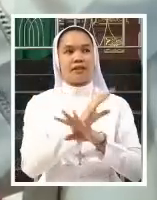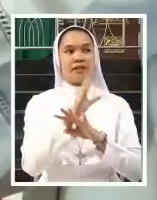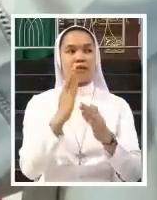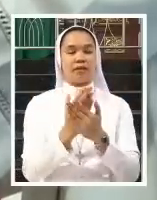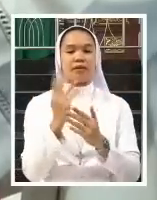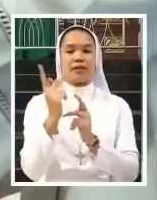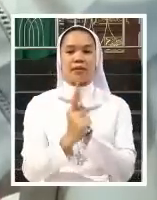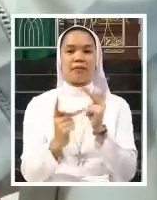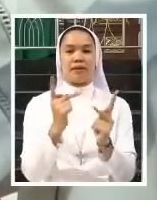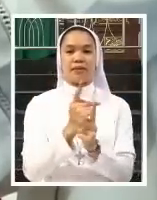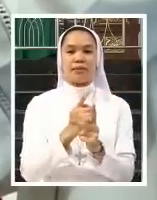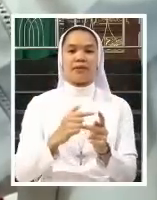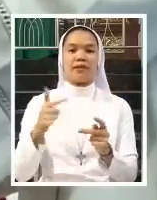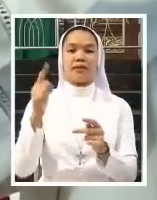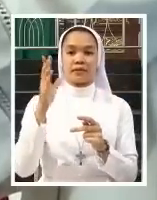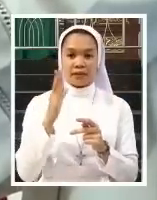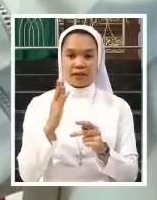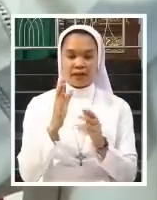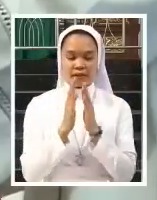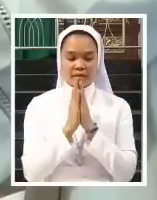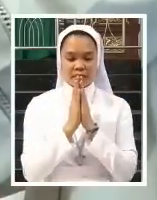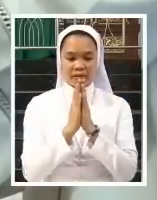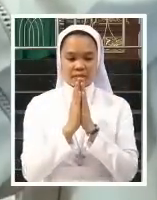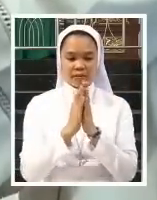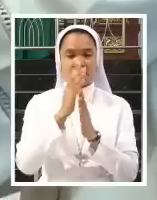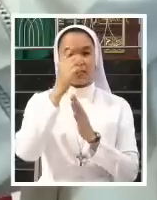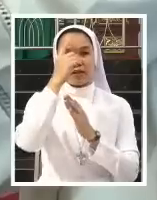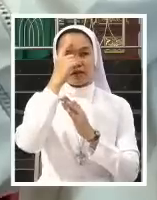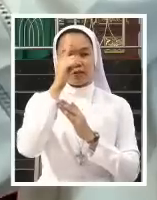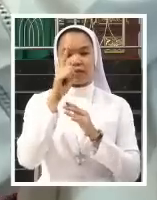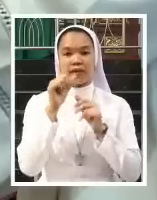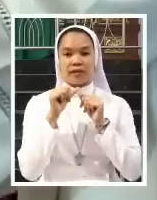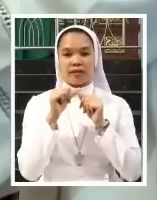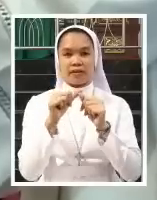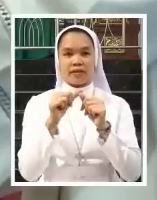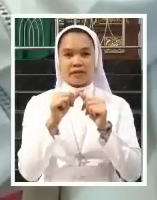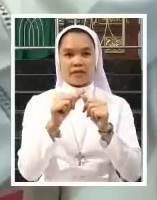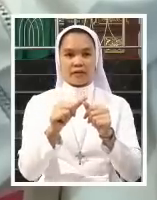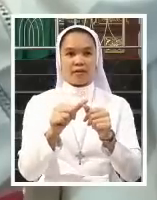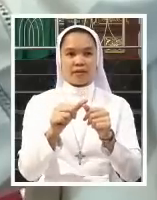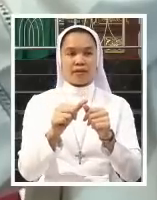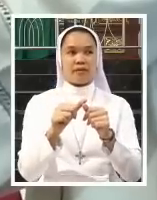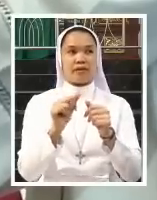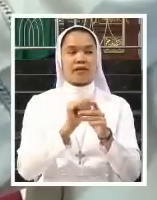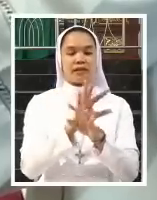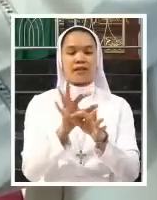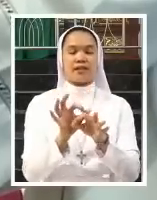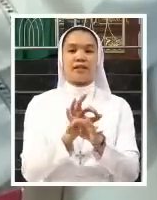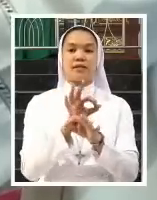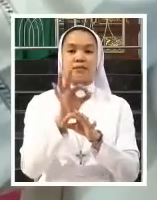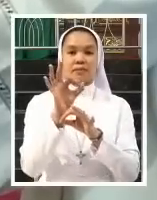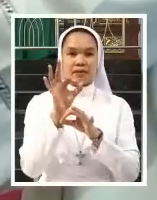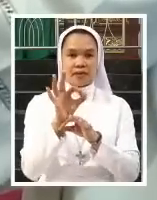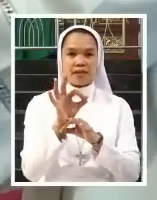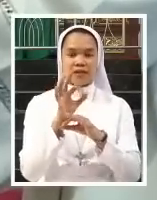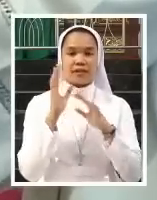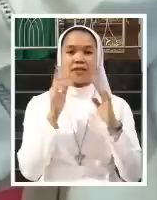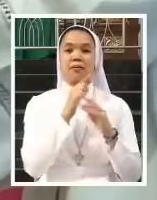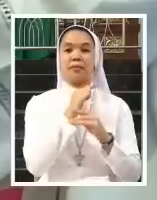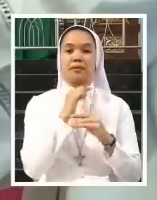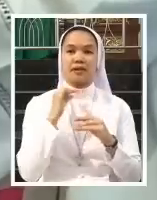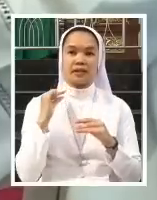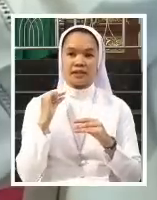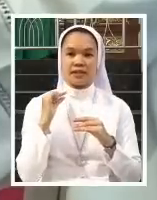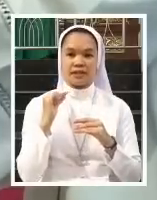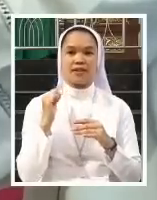banwaan ni Dios, magpamibi para sa padagos na pag-antabay kan Espiritu Santo sa mga padi